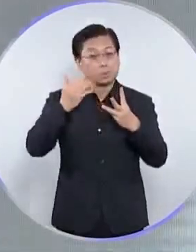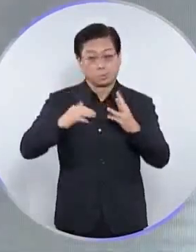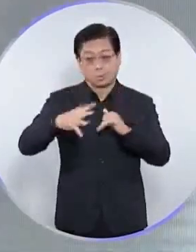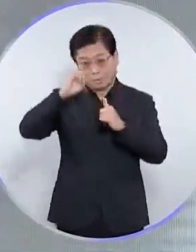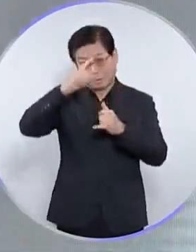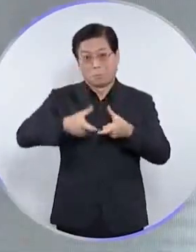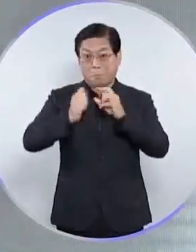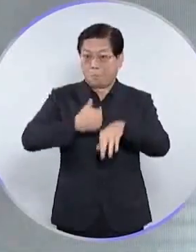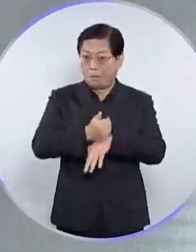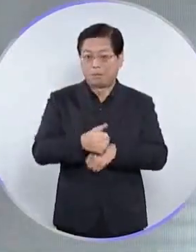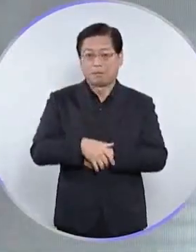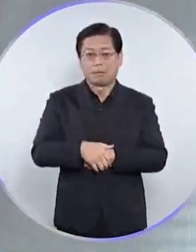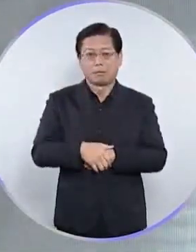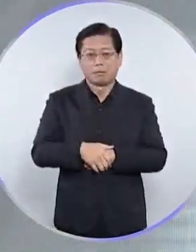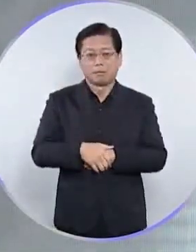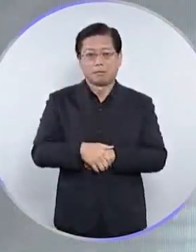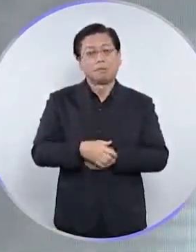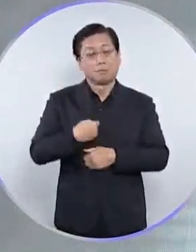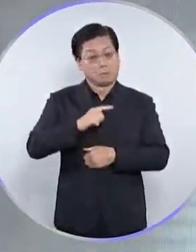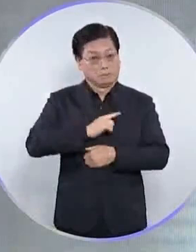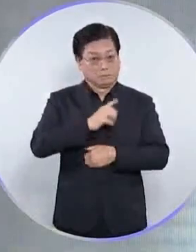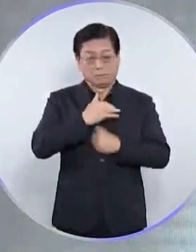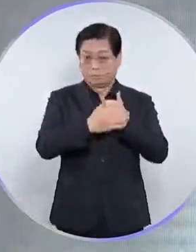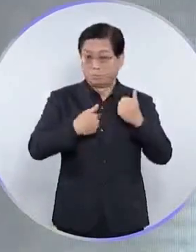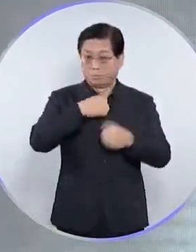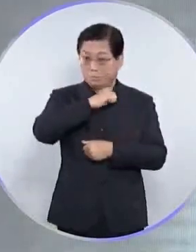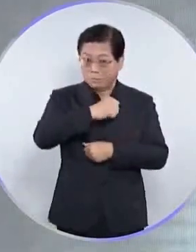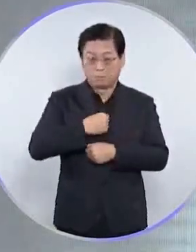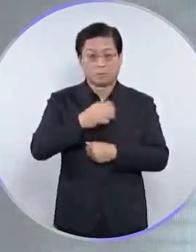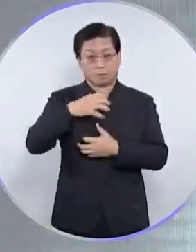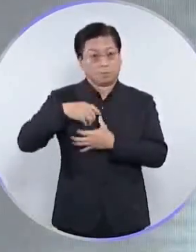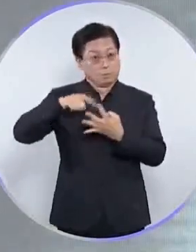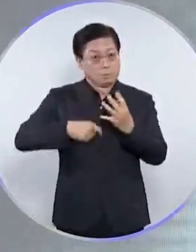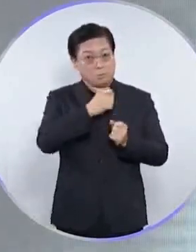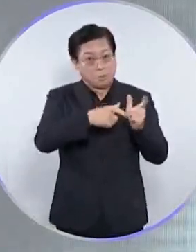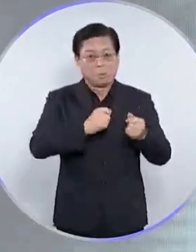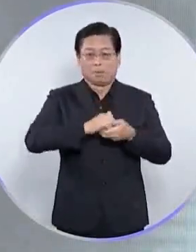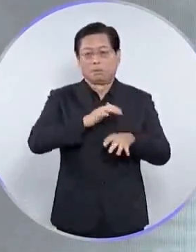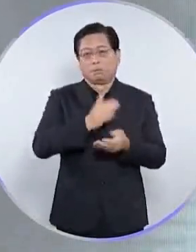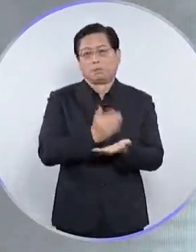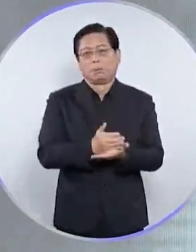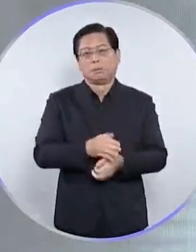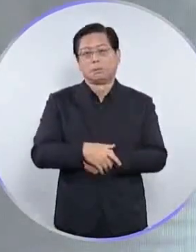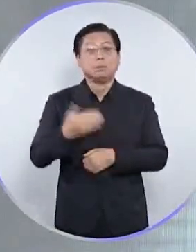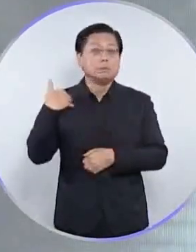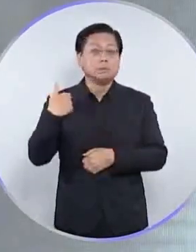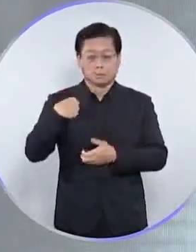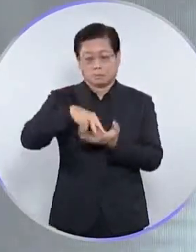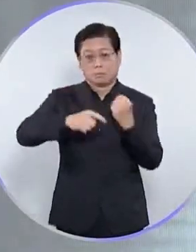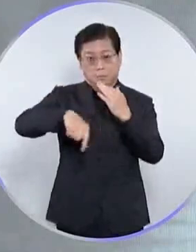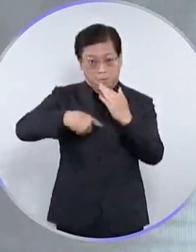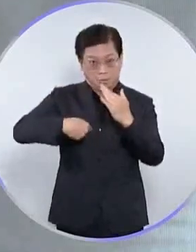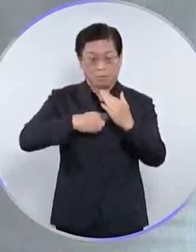民党回来了，我们守护台湾的军事采购必然会停止。过去我在立法院